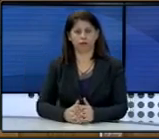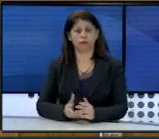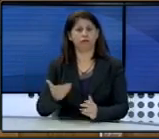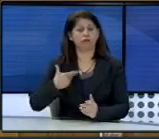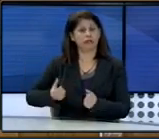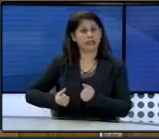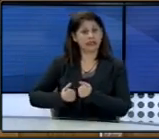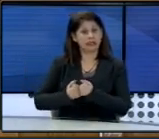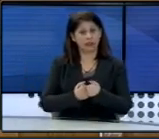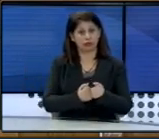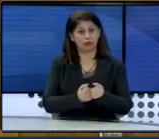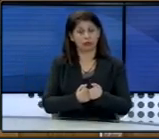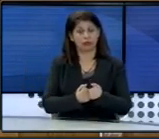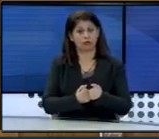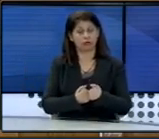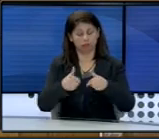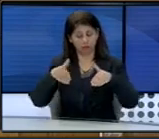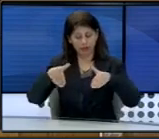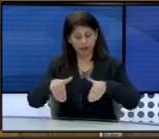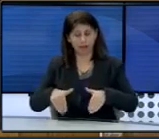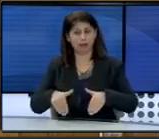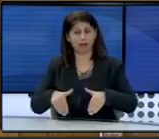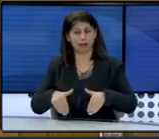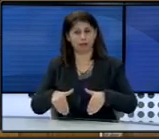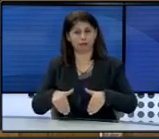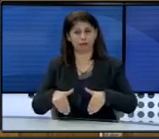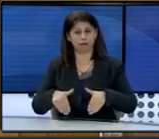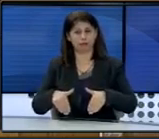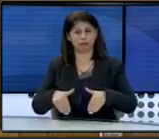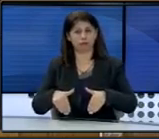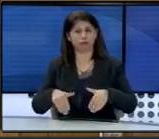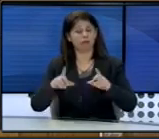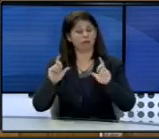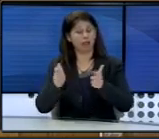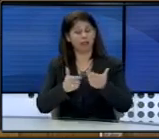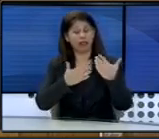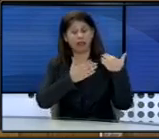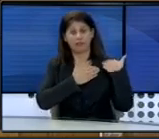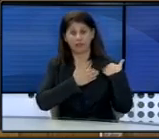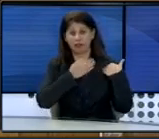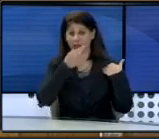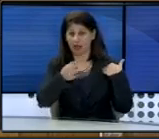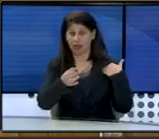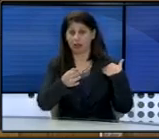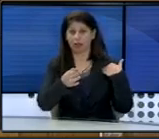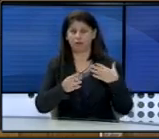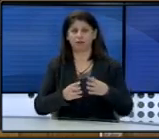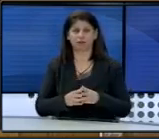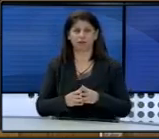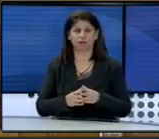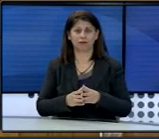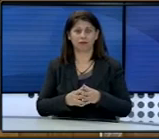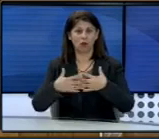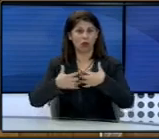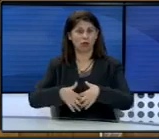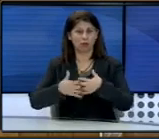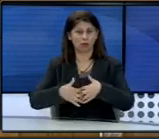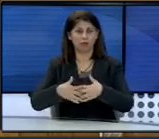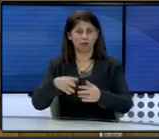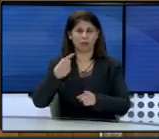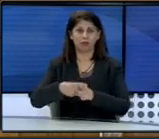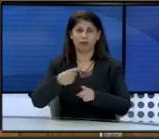Στηρίζουμε σταθερά και με συνέπεια και με εθνική ευθύνη, θα έλεγα, τον εξοπλισμό της